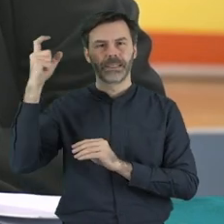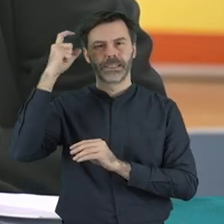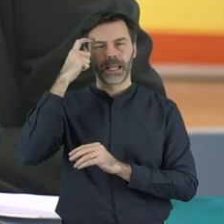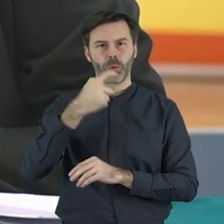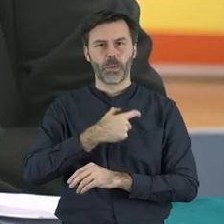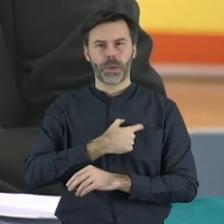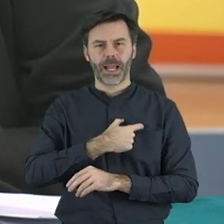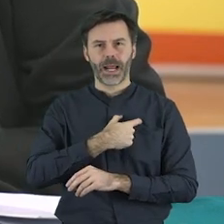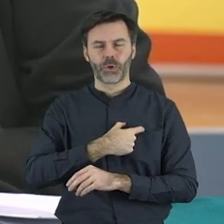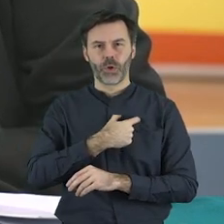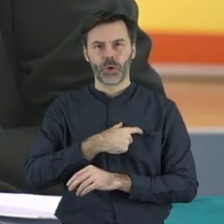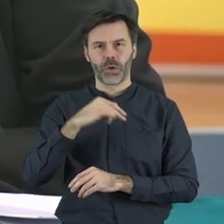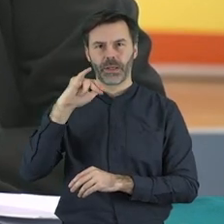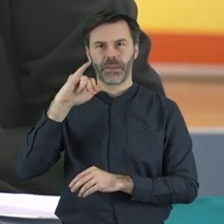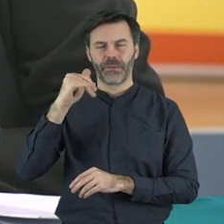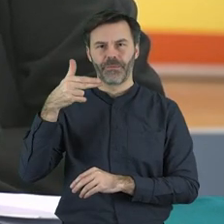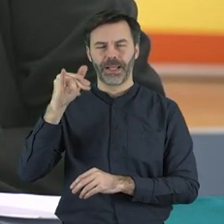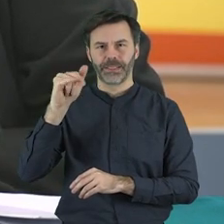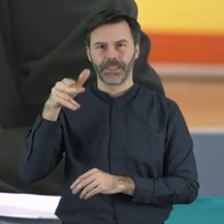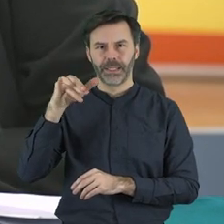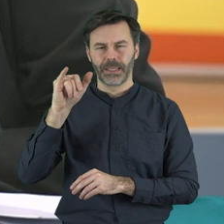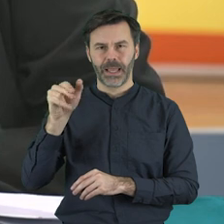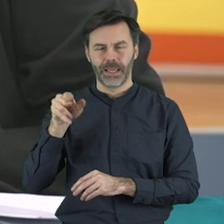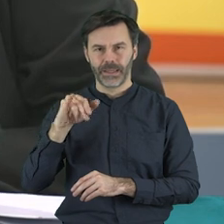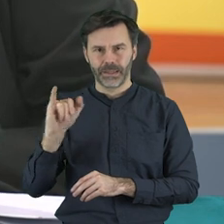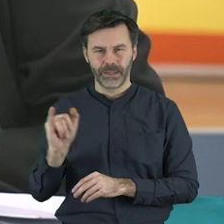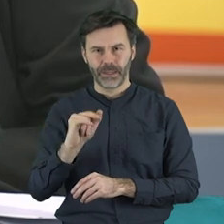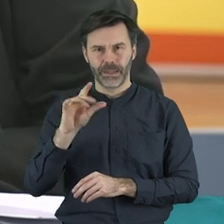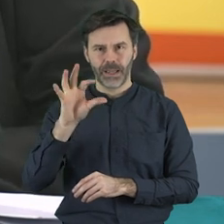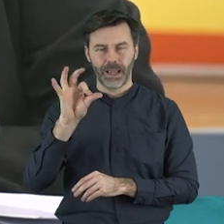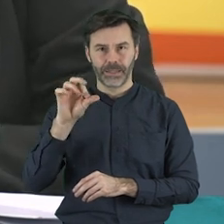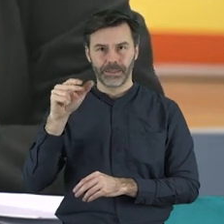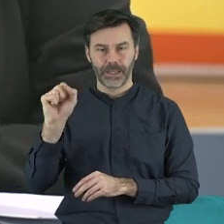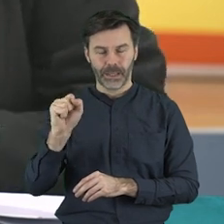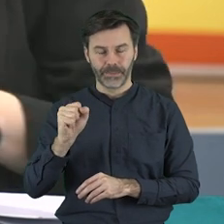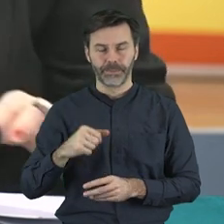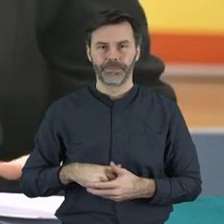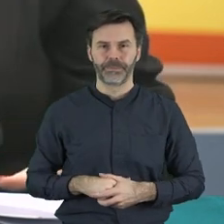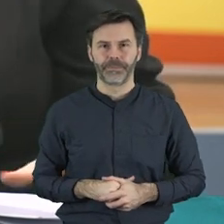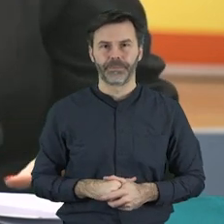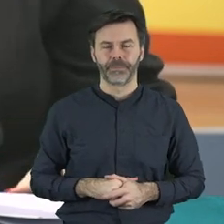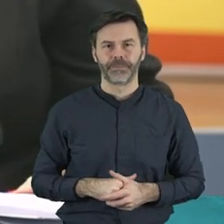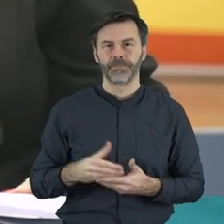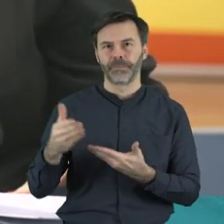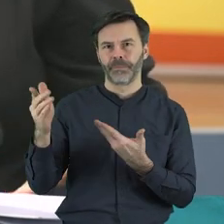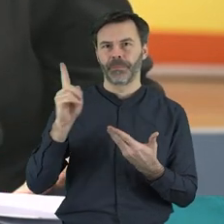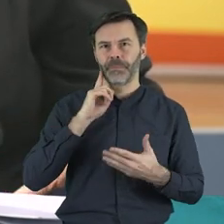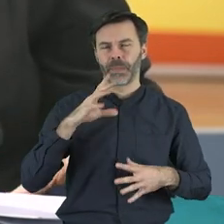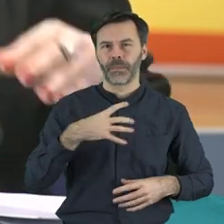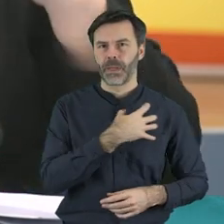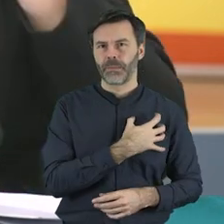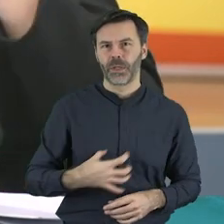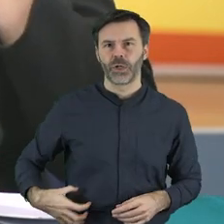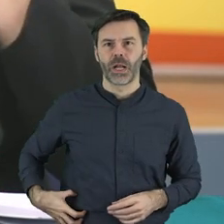SA. Proszę bardzo, pan marszałek Piotr Adamczyk. Dziękuję bardzo. Szanowni